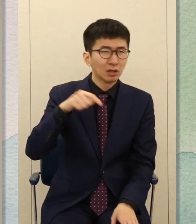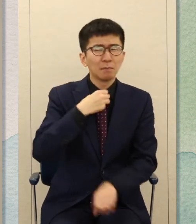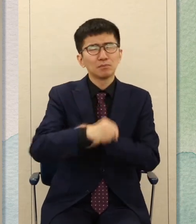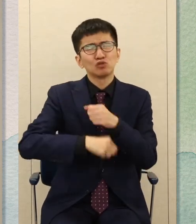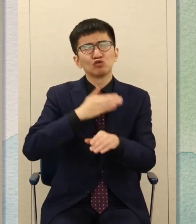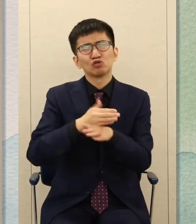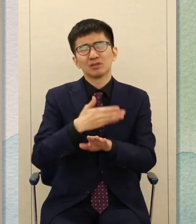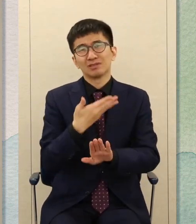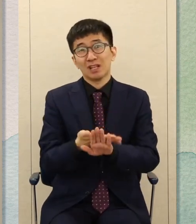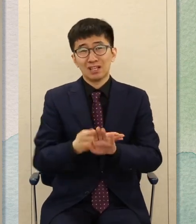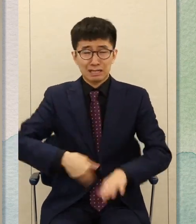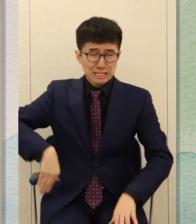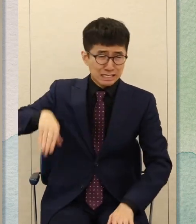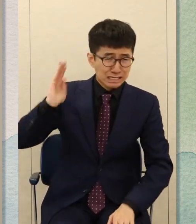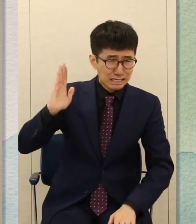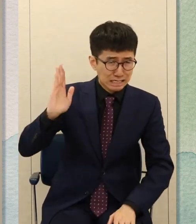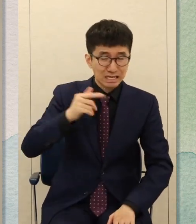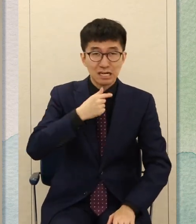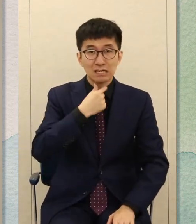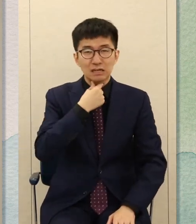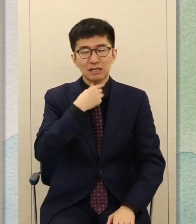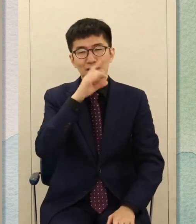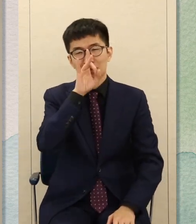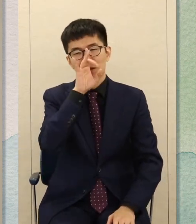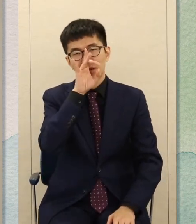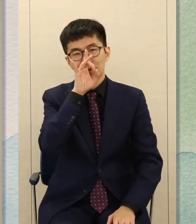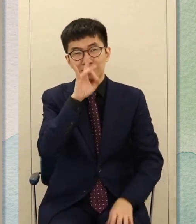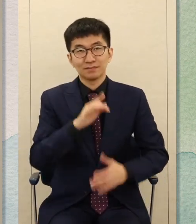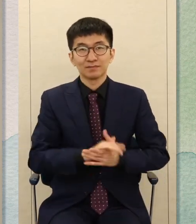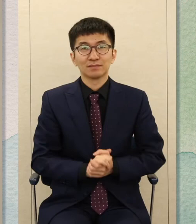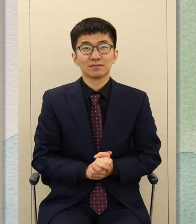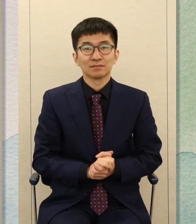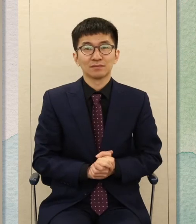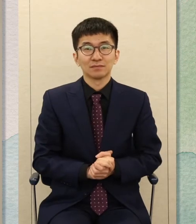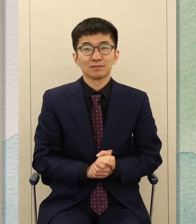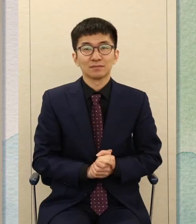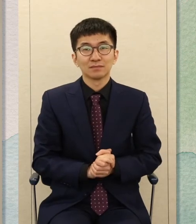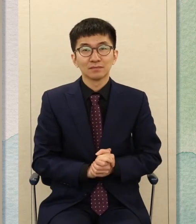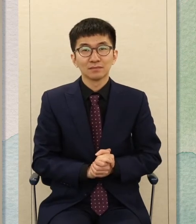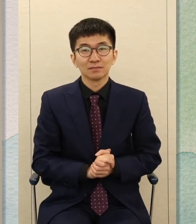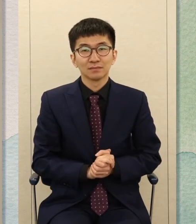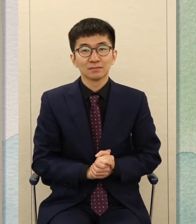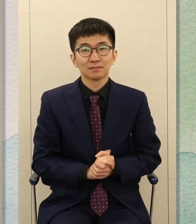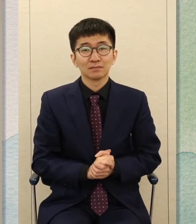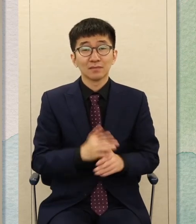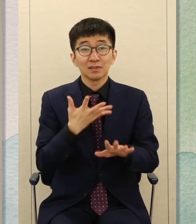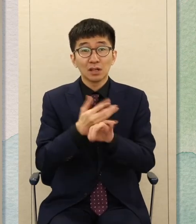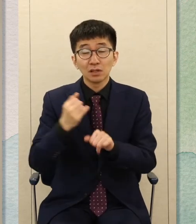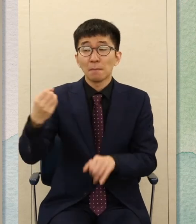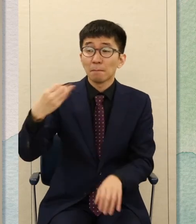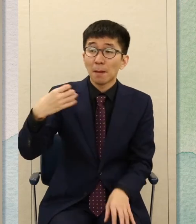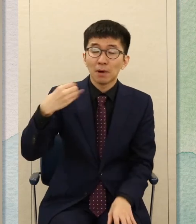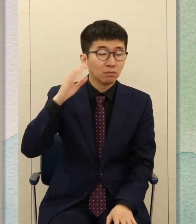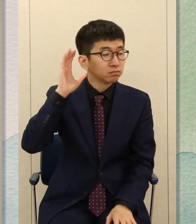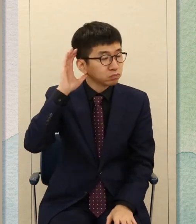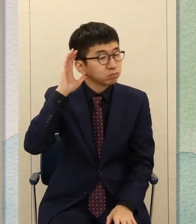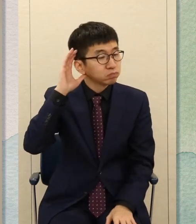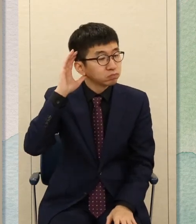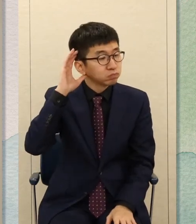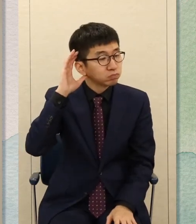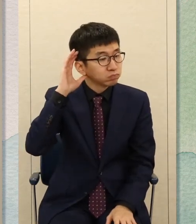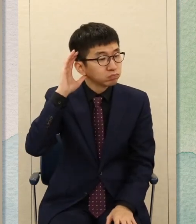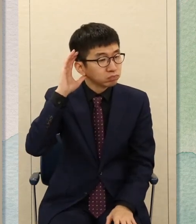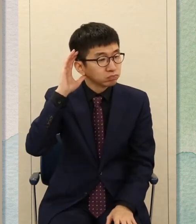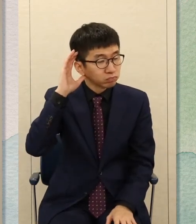예, 됐고 내 얘기만 할 거야. 뭐 이렇게 돼가지고 아무것도 할 수가 없잖아요. 그래서 남의 이야기를 차분하게 끝까지 들어줄 수